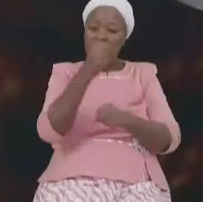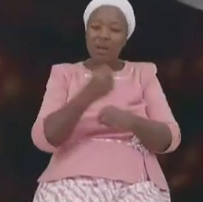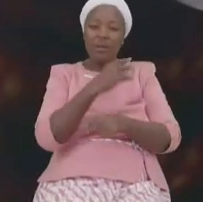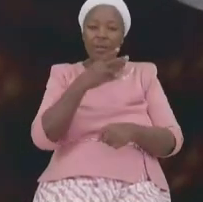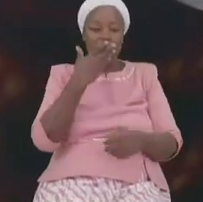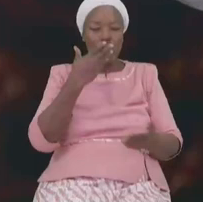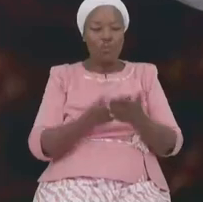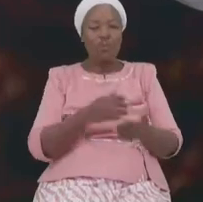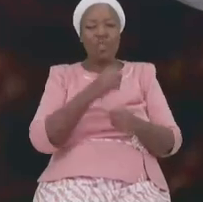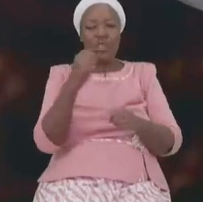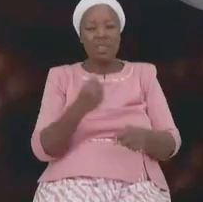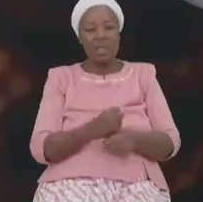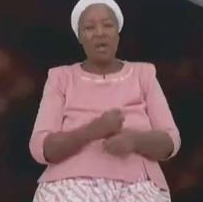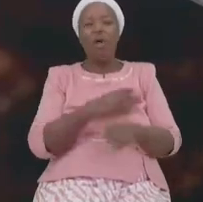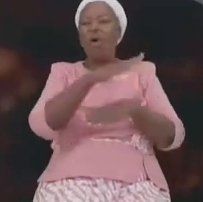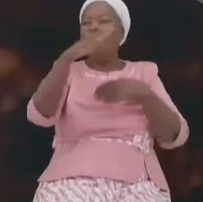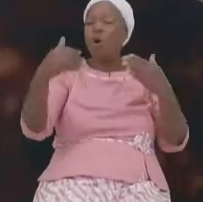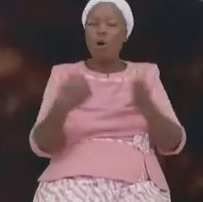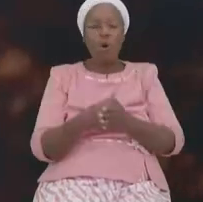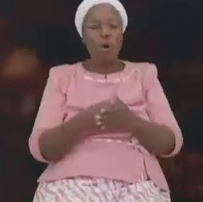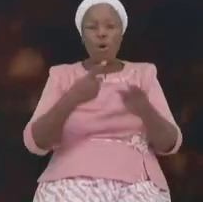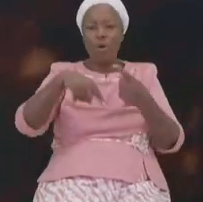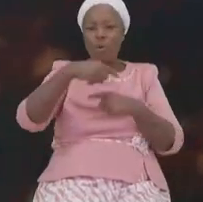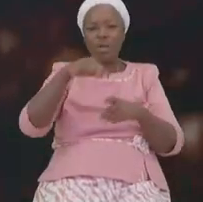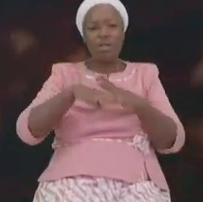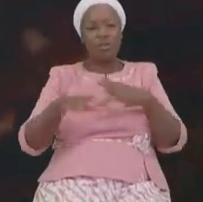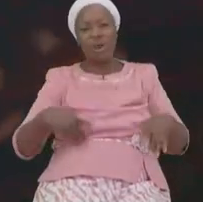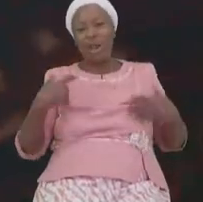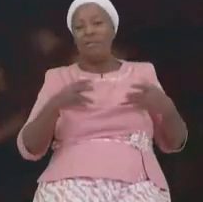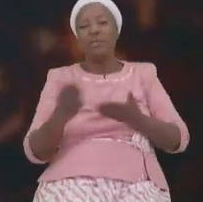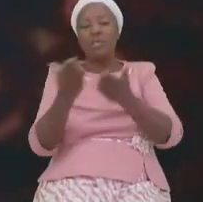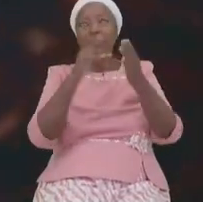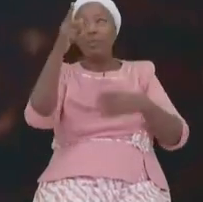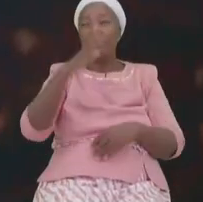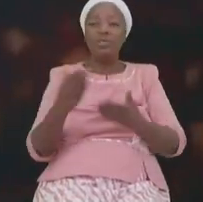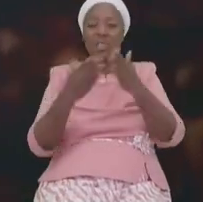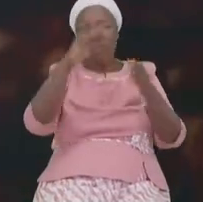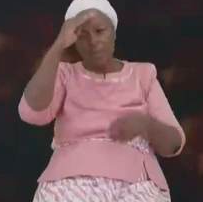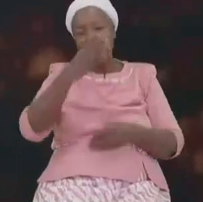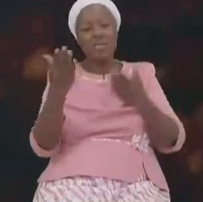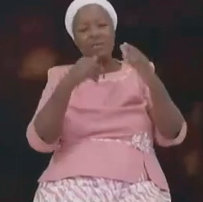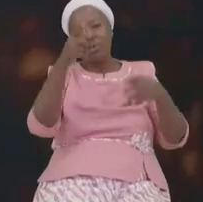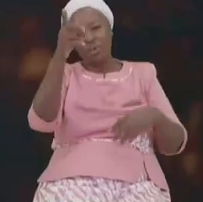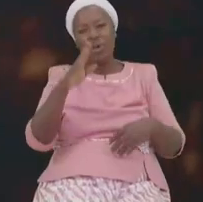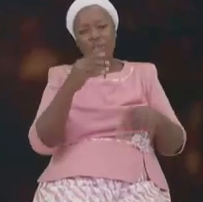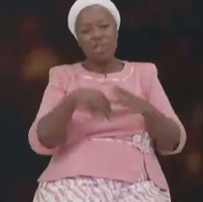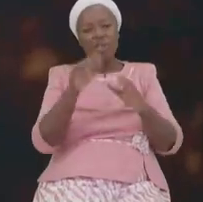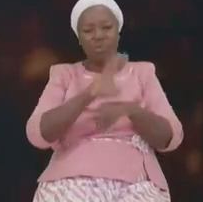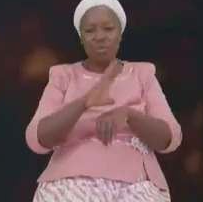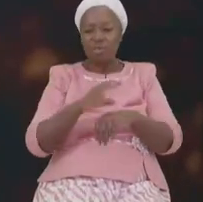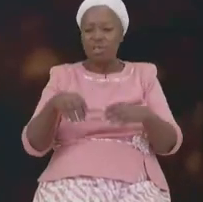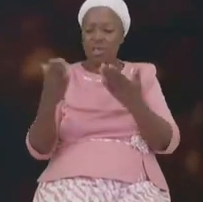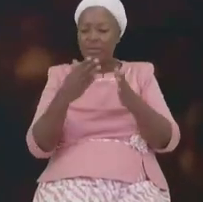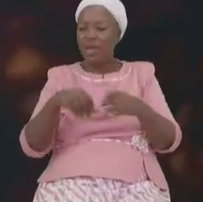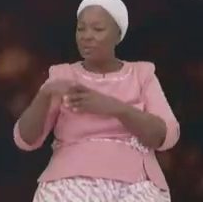profitable. Une année servant Dieu, servant dans l'église, servant hors de l'église, servant